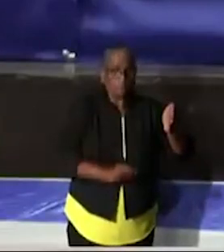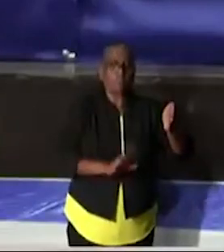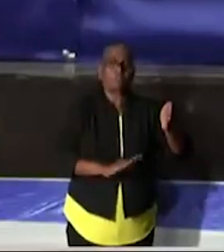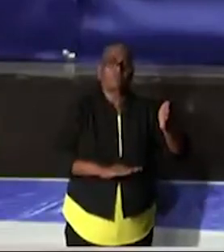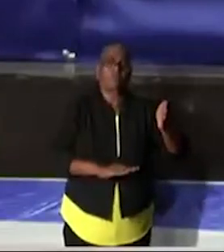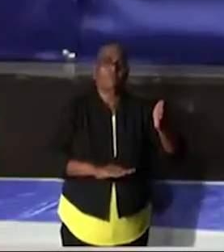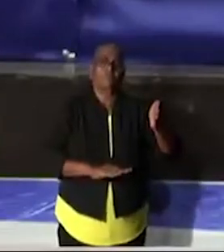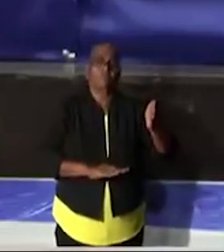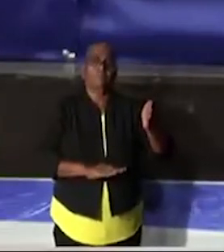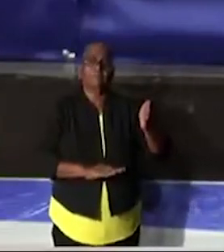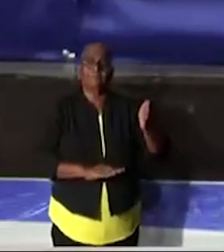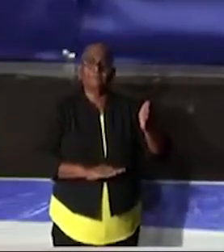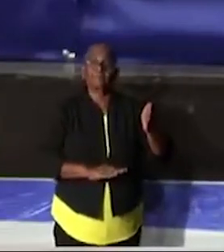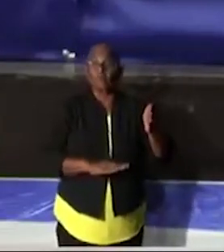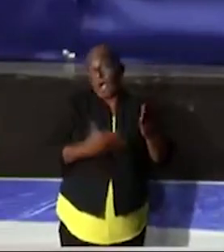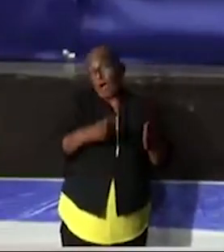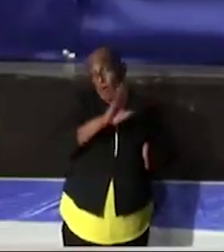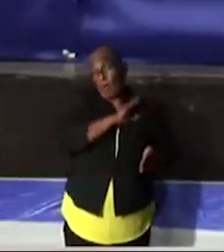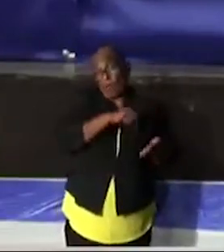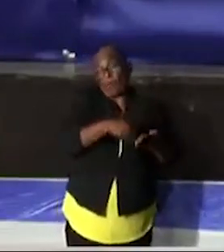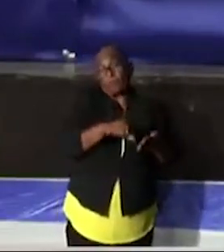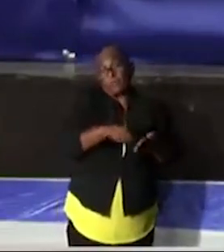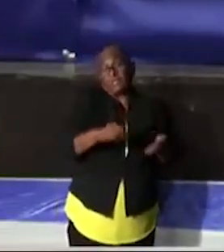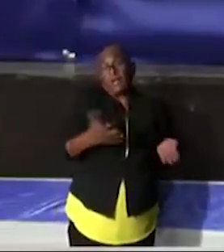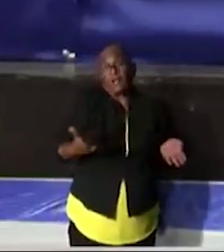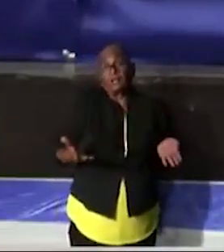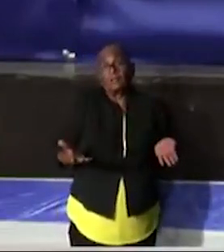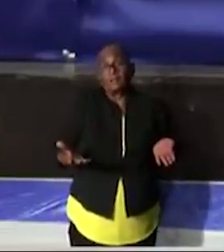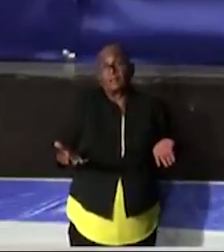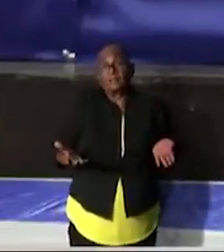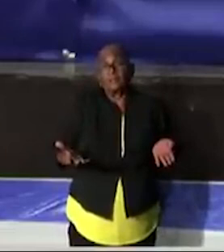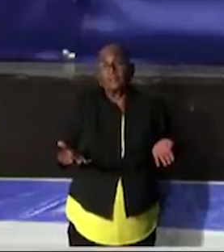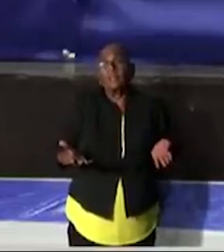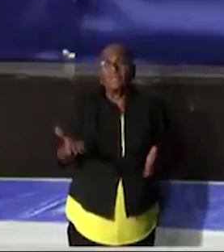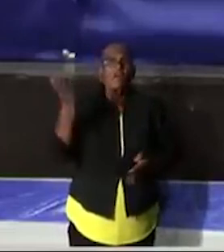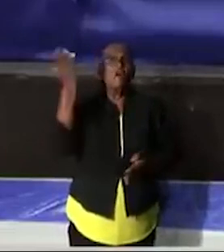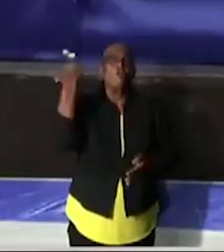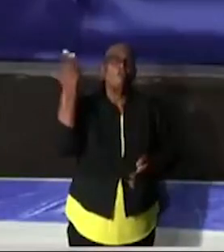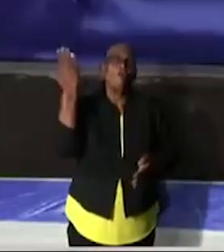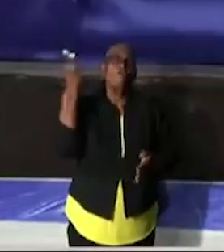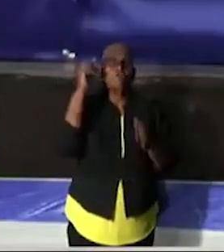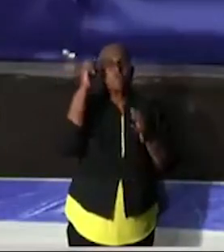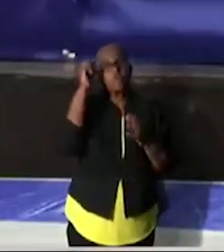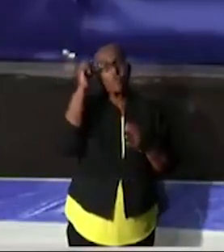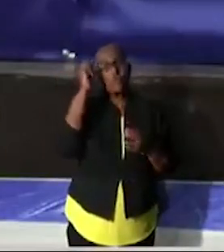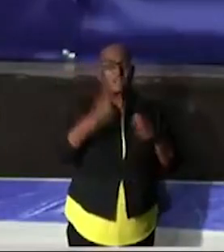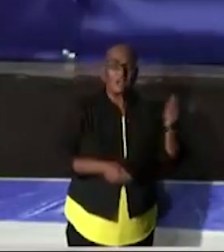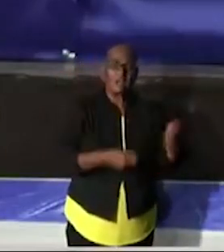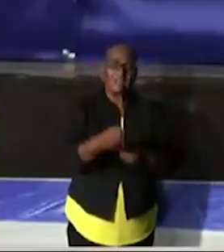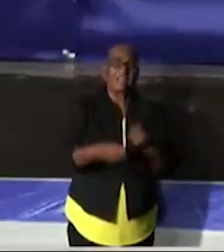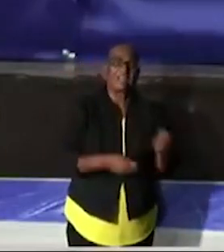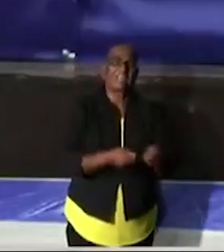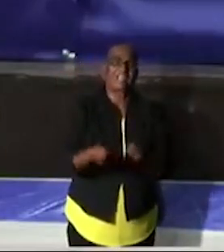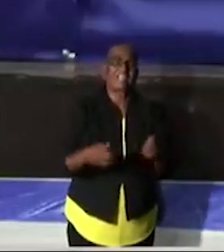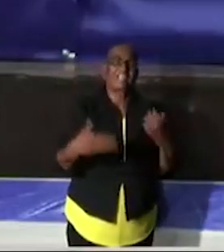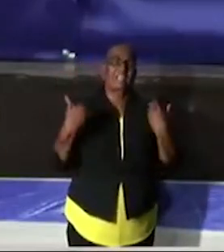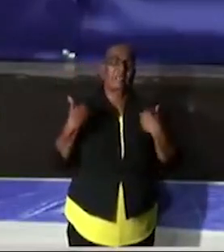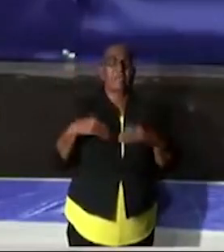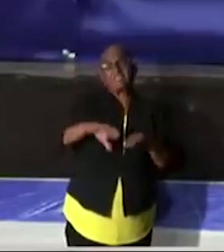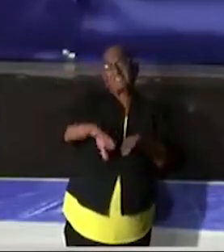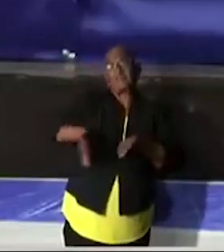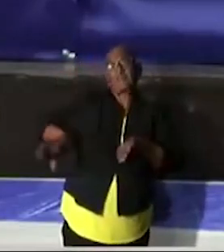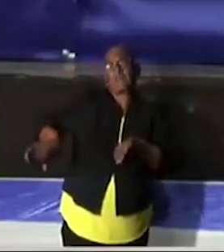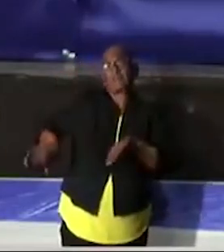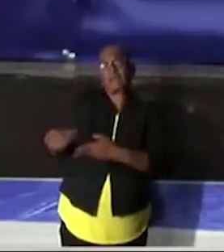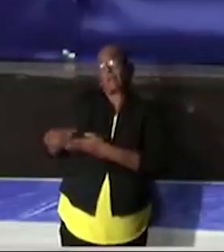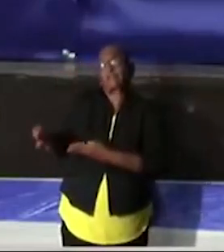verbonden. Waarschijnlijk zijn we beter gewend onder de vorige regering. We hadden de mensen in quarantaine